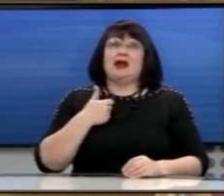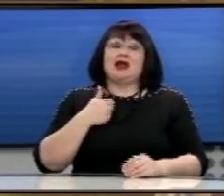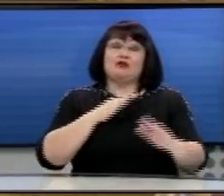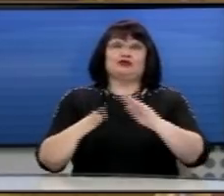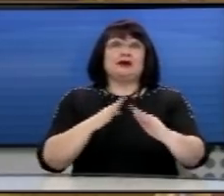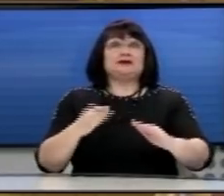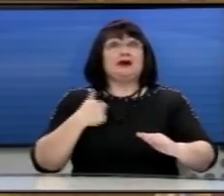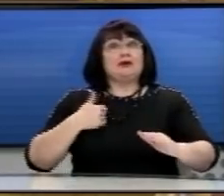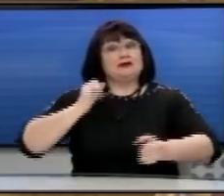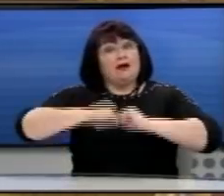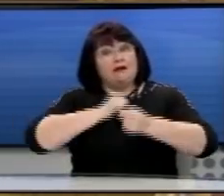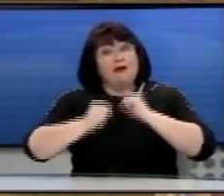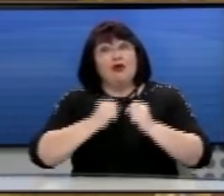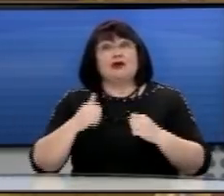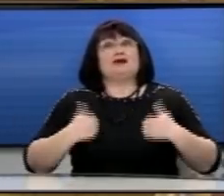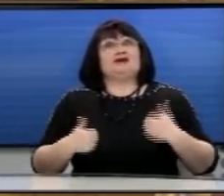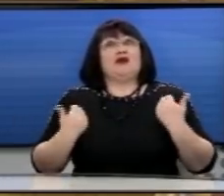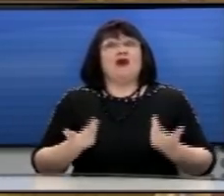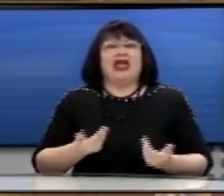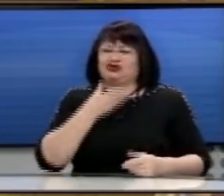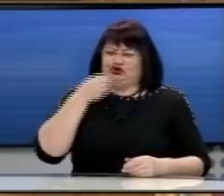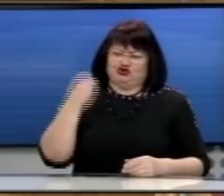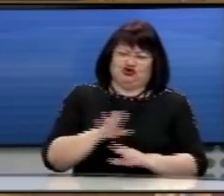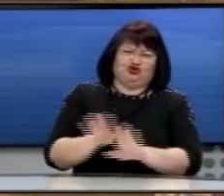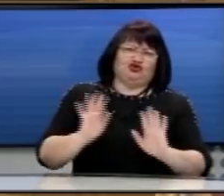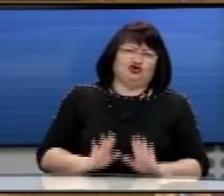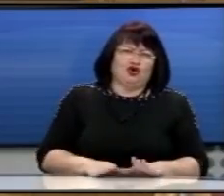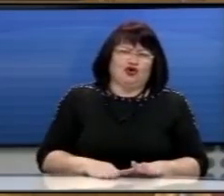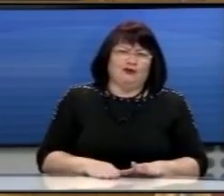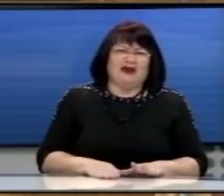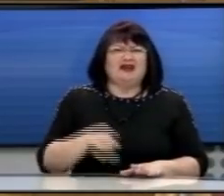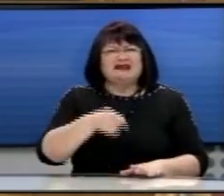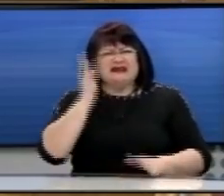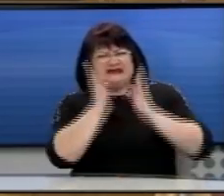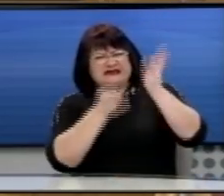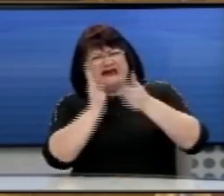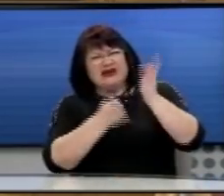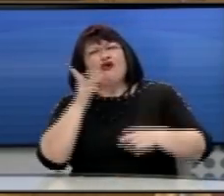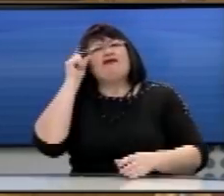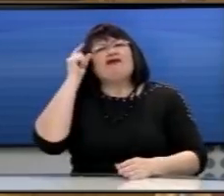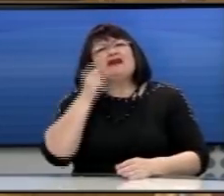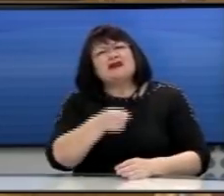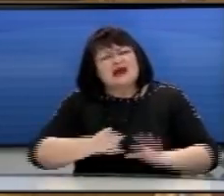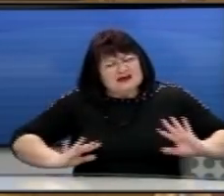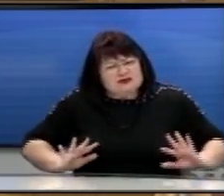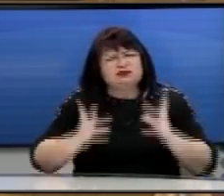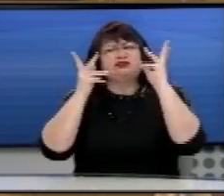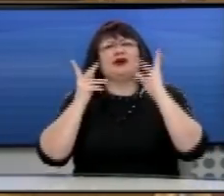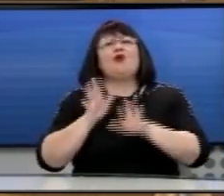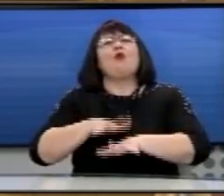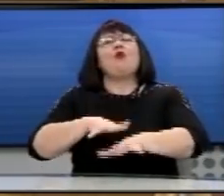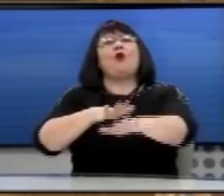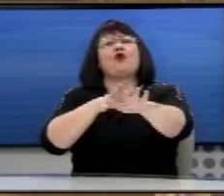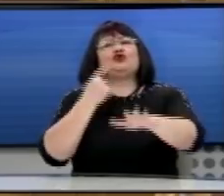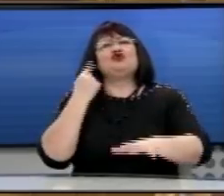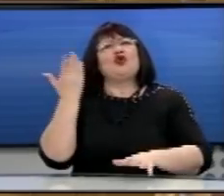της νεολαίας, λίγη ντροπή δεν βλάπτει. Δεν φτάνει το ξύλο που ρίξατε στους φοιτητές που κινητοποιήθηκαν